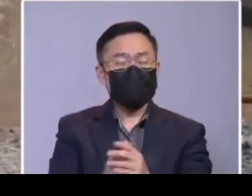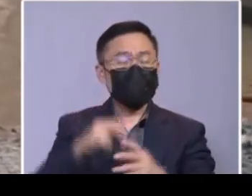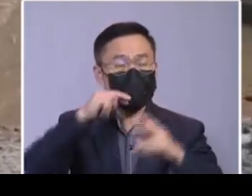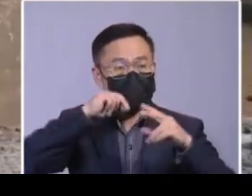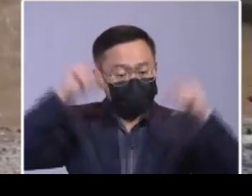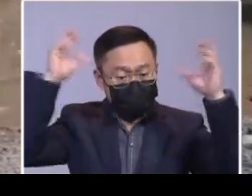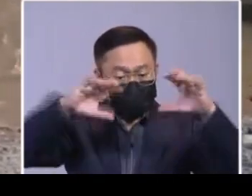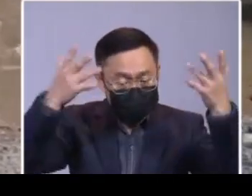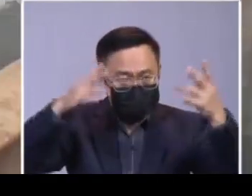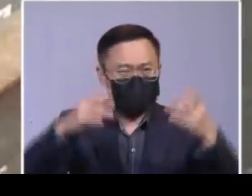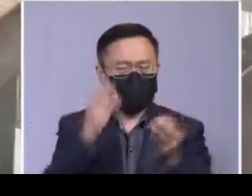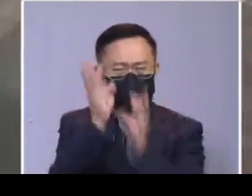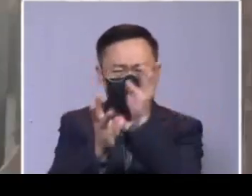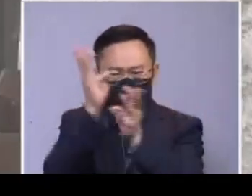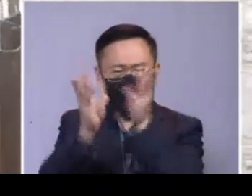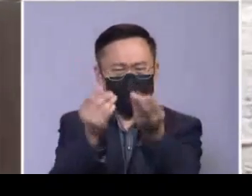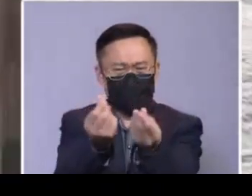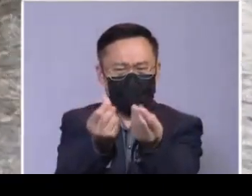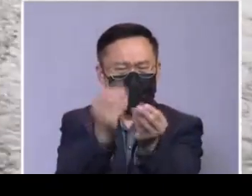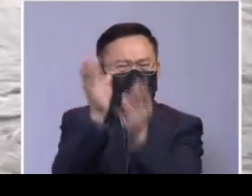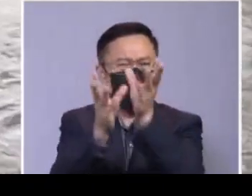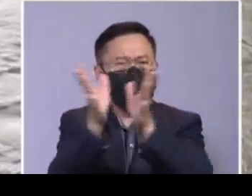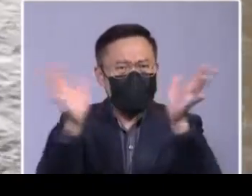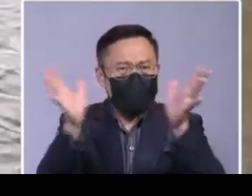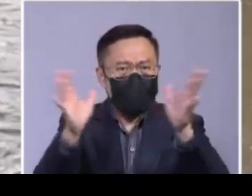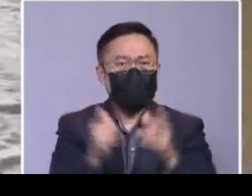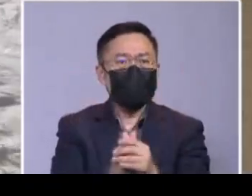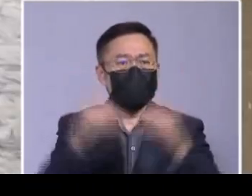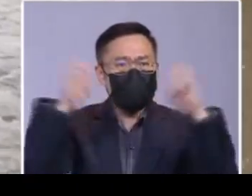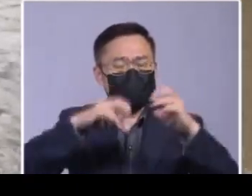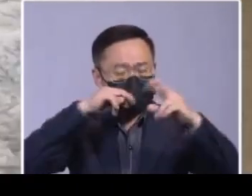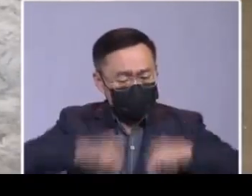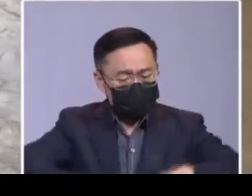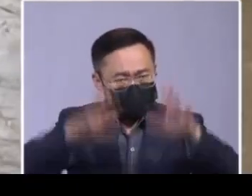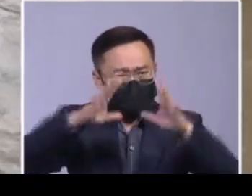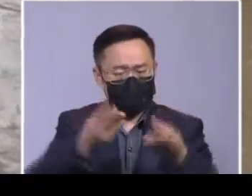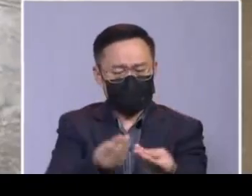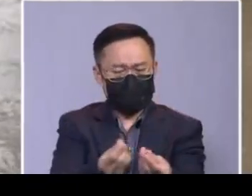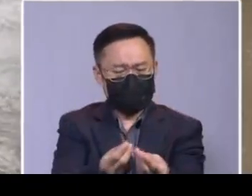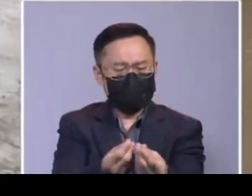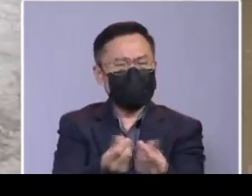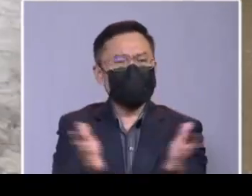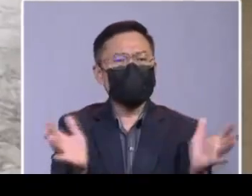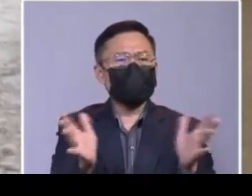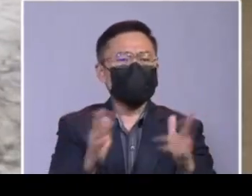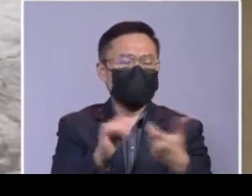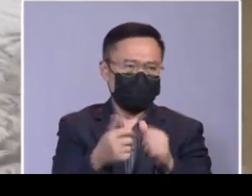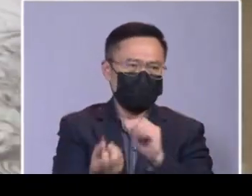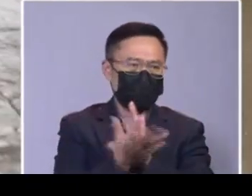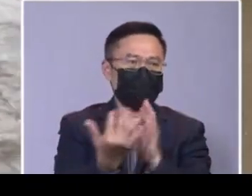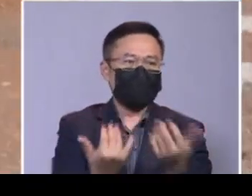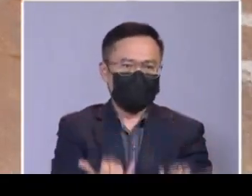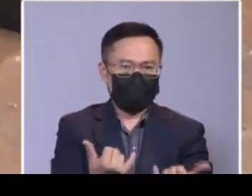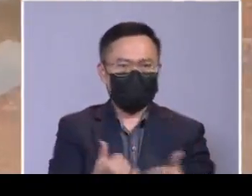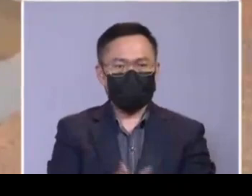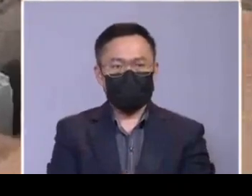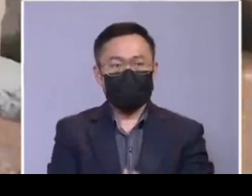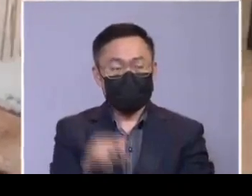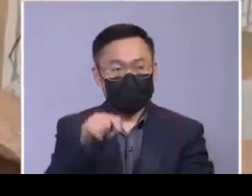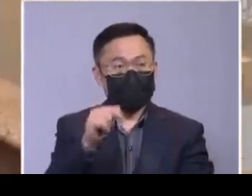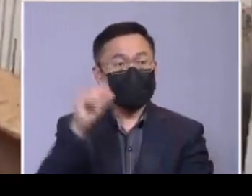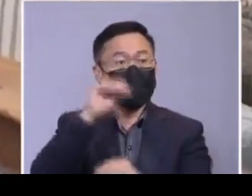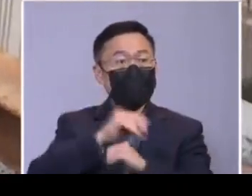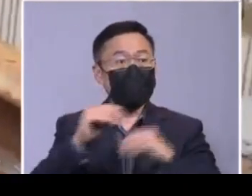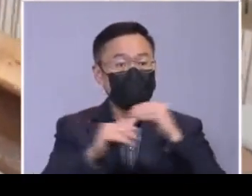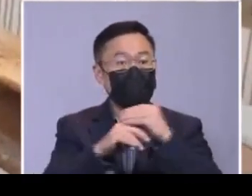นะครับต้องบอกว่าโครงการก่อสร้างในลำคลองที่ว่าเนี่ยที่ชาวบ้านเขาอ้างสาเหตุของการเกิดน้ำท่วมเนี่ยตรงนี้เป็นโครงการป้อง